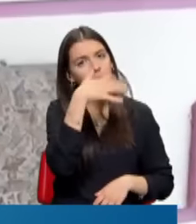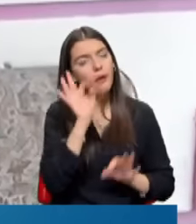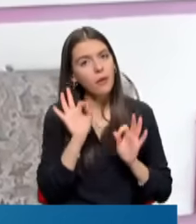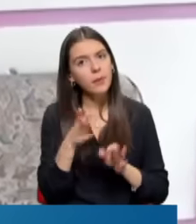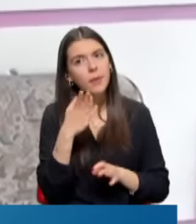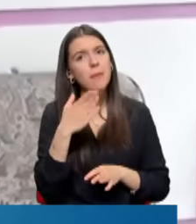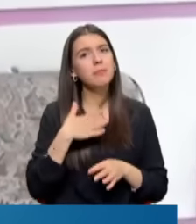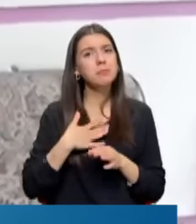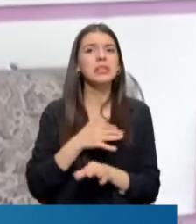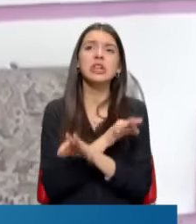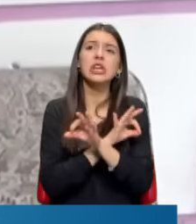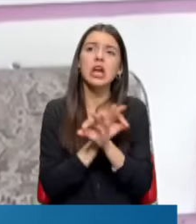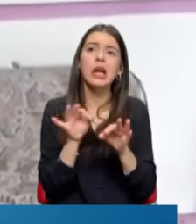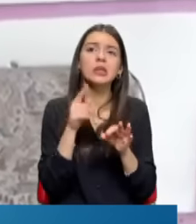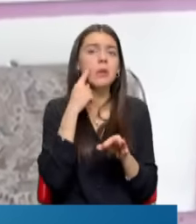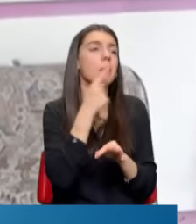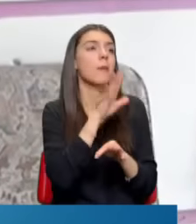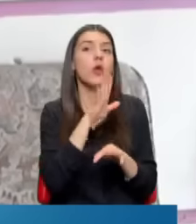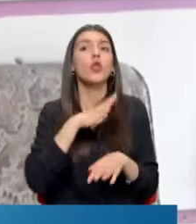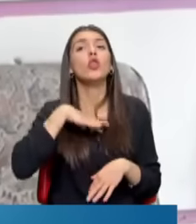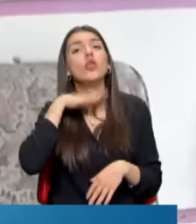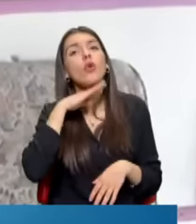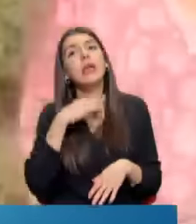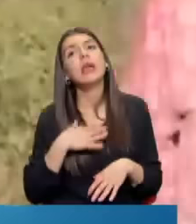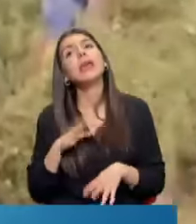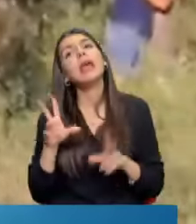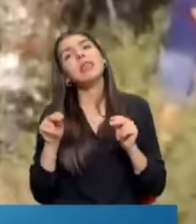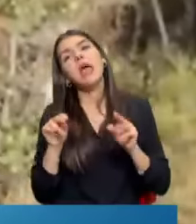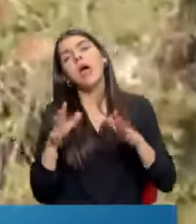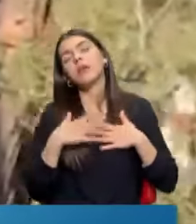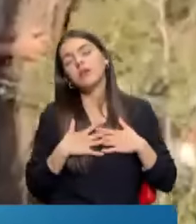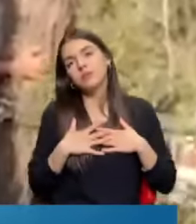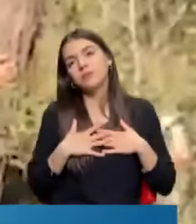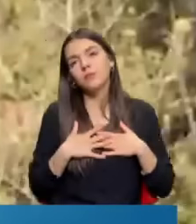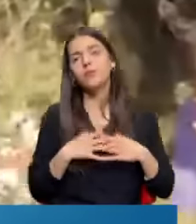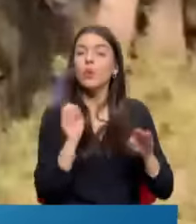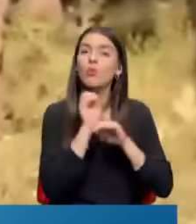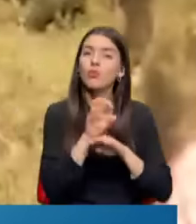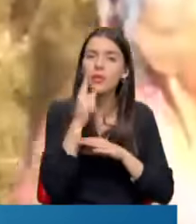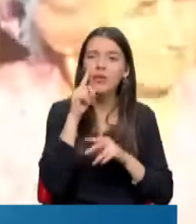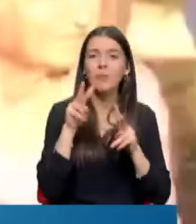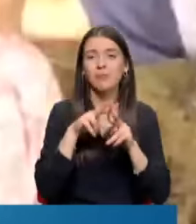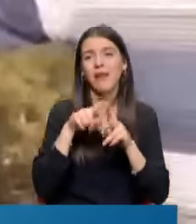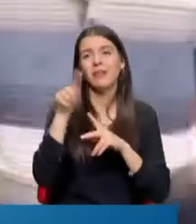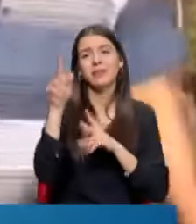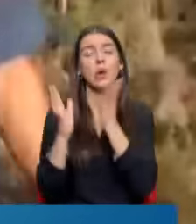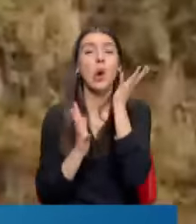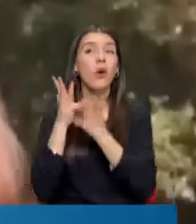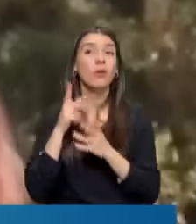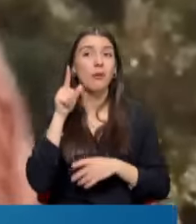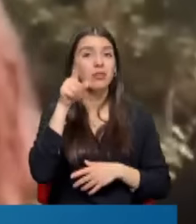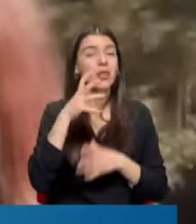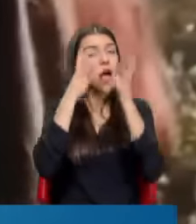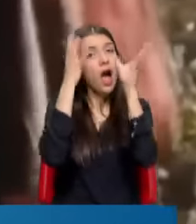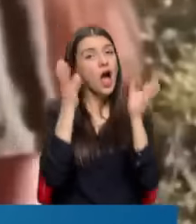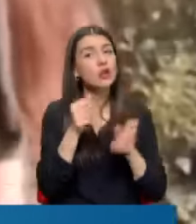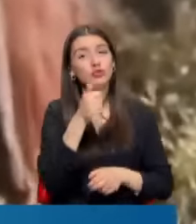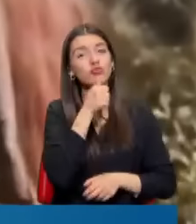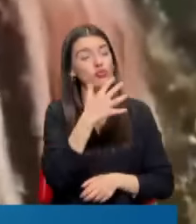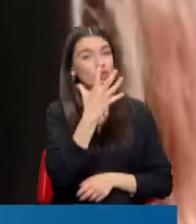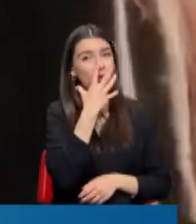hiçe saymasınlar. Yeter artık ya. Doyduk gar, canımıza tak dedik. Yeter. Muğla Milas Akbelen Ormanı için aylarca süren ağaç ve su